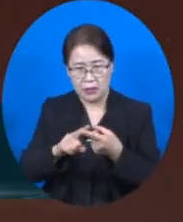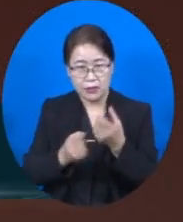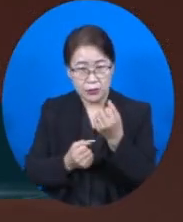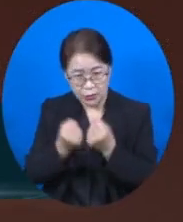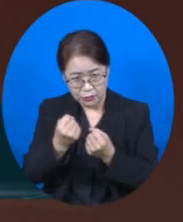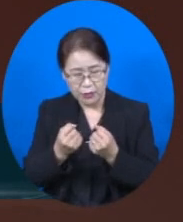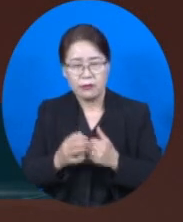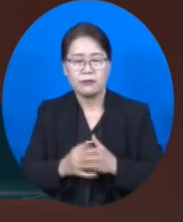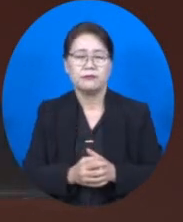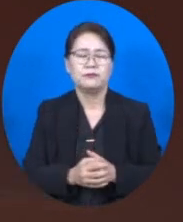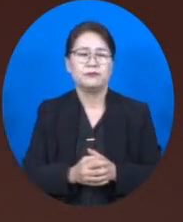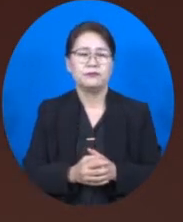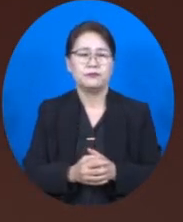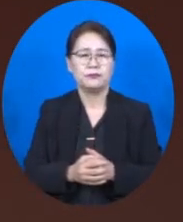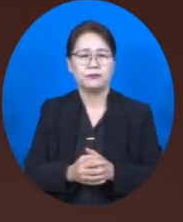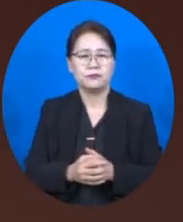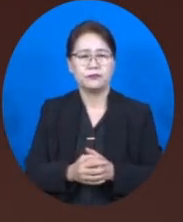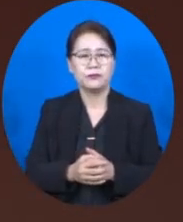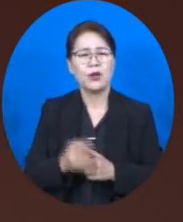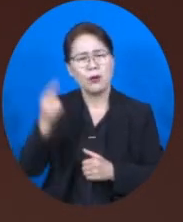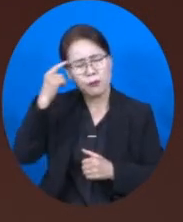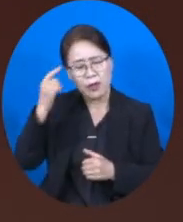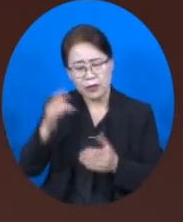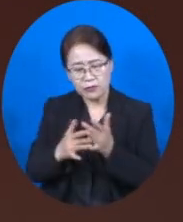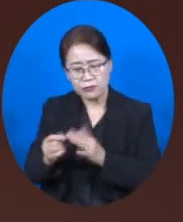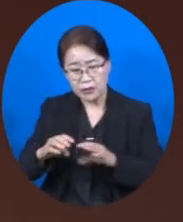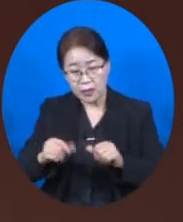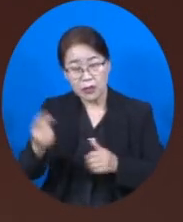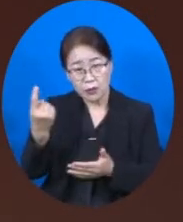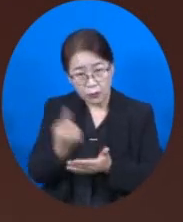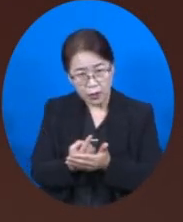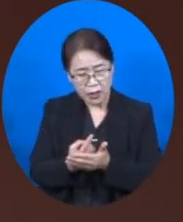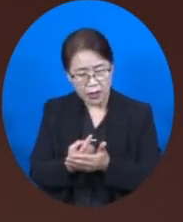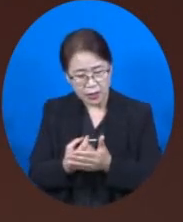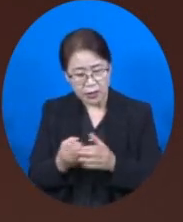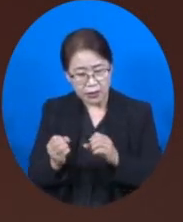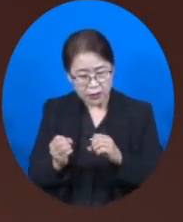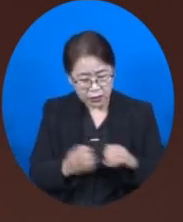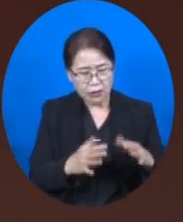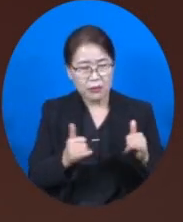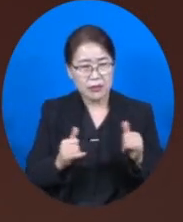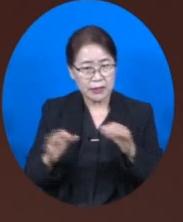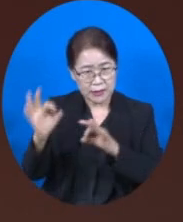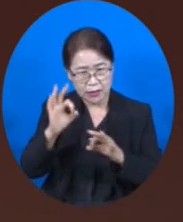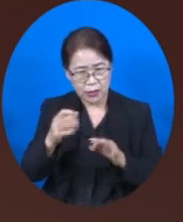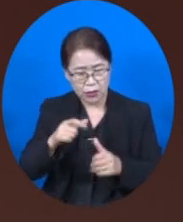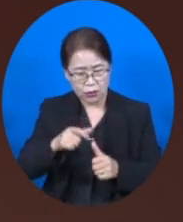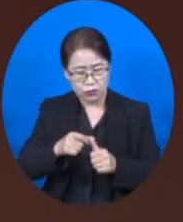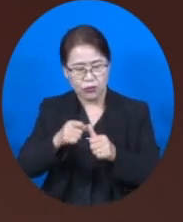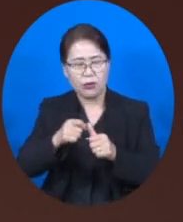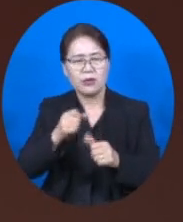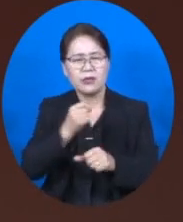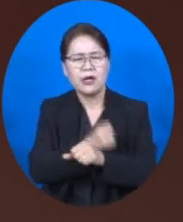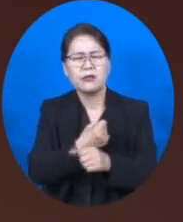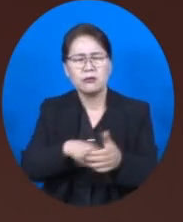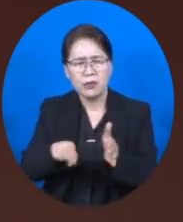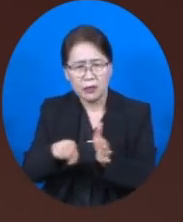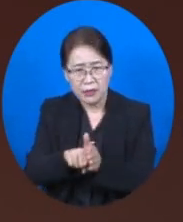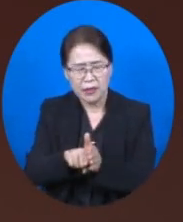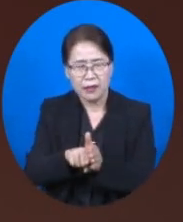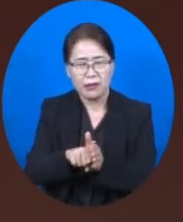하십니다 예수님이 왜이 땅에 오셨나요 잃어버린 자를 찾아 구원하기 위함이라고 말씀하십니다